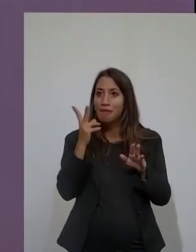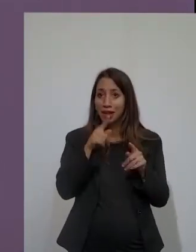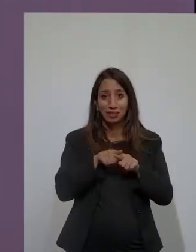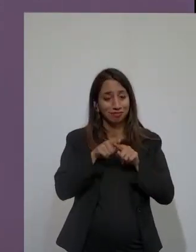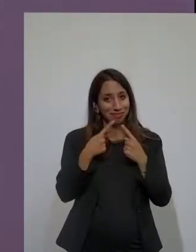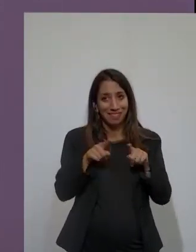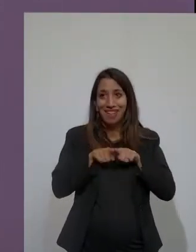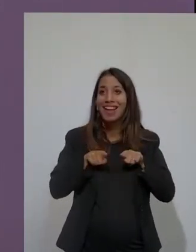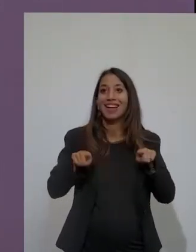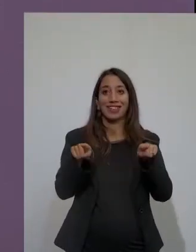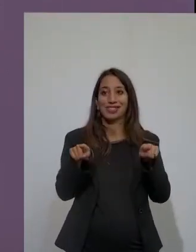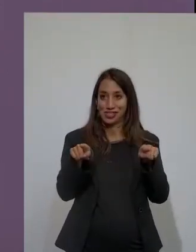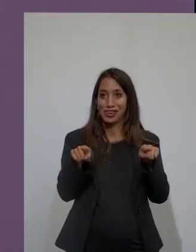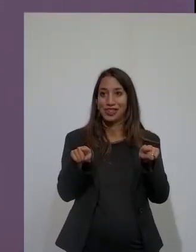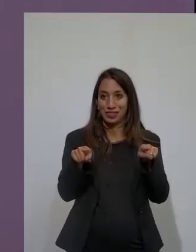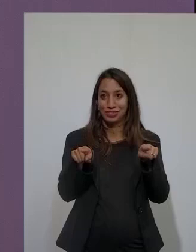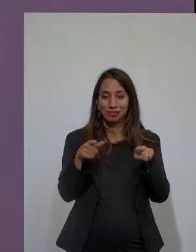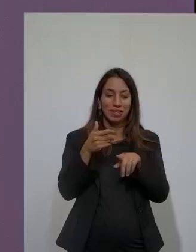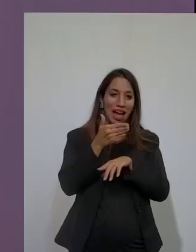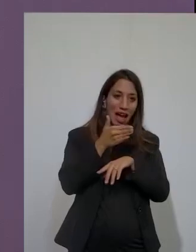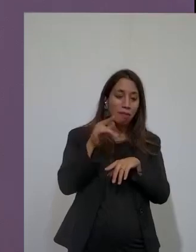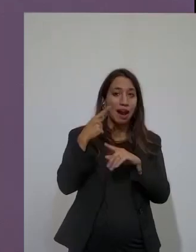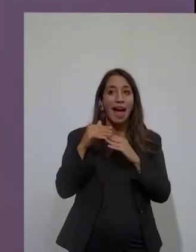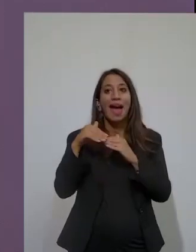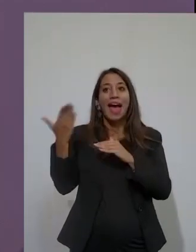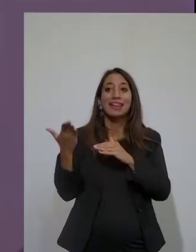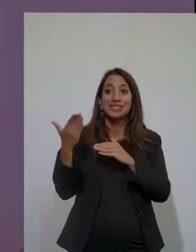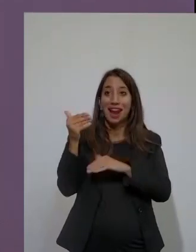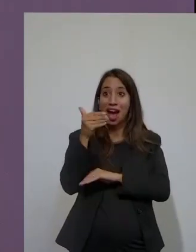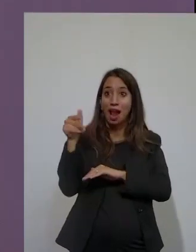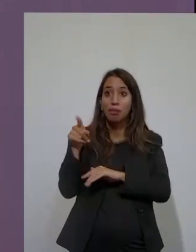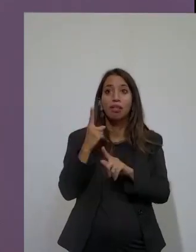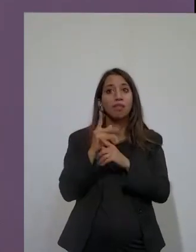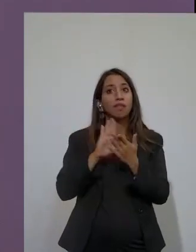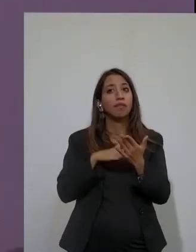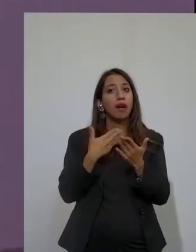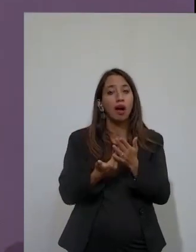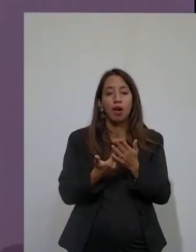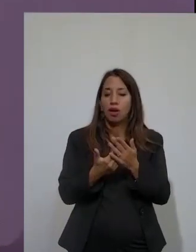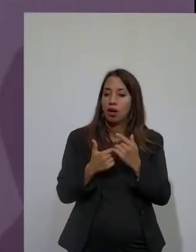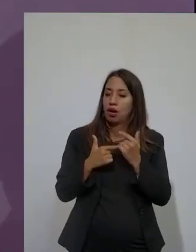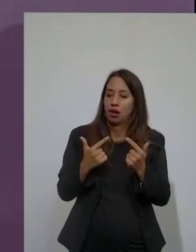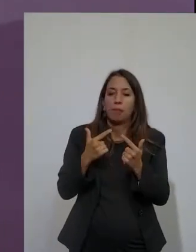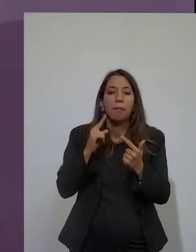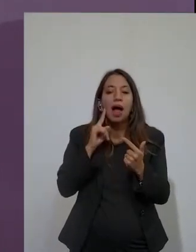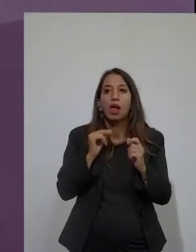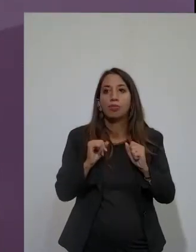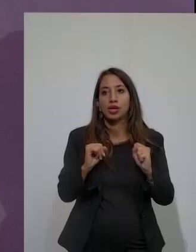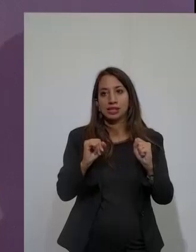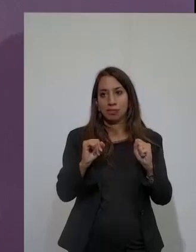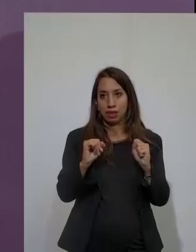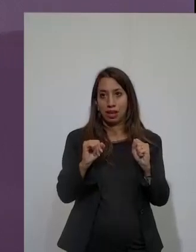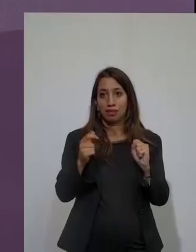all'extra alberghiero in senso generale devono essere valorizzati al meglio, perché nel nostro